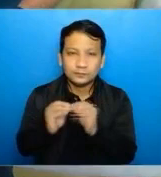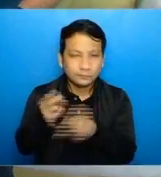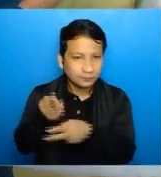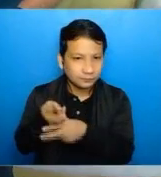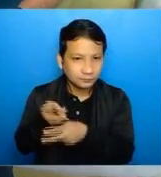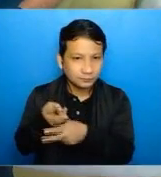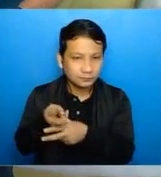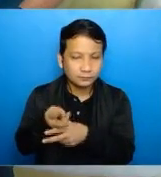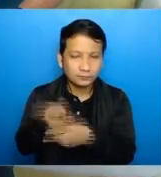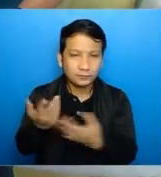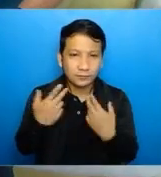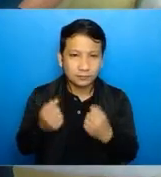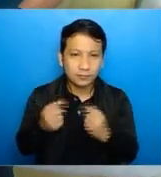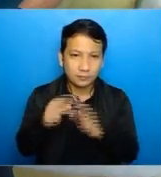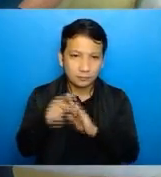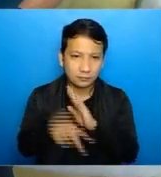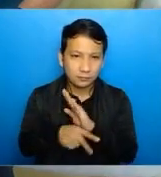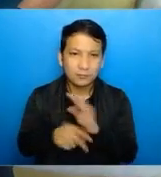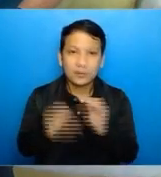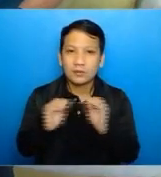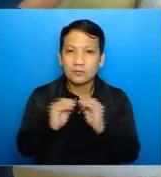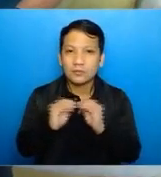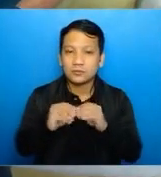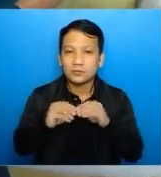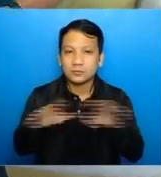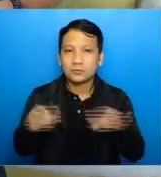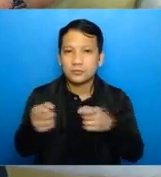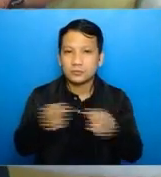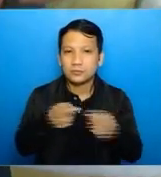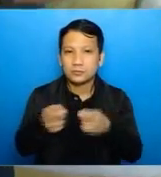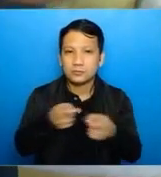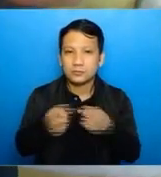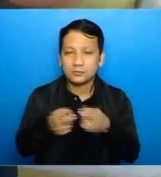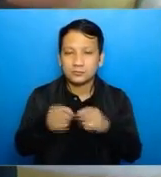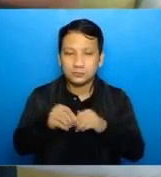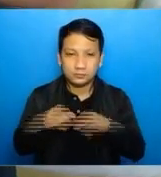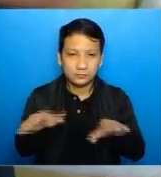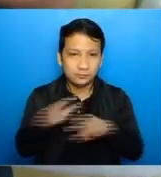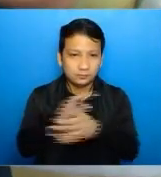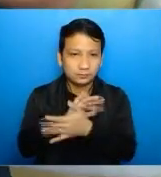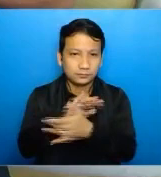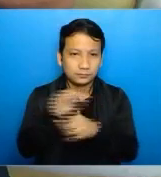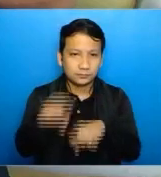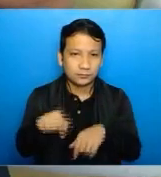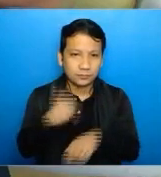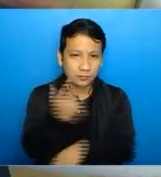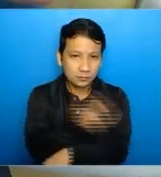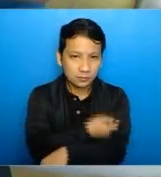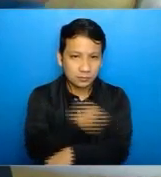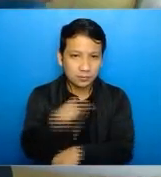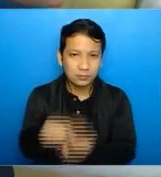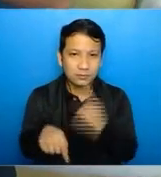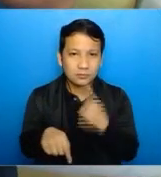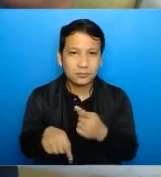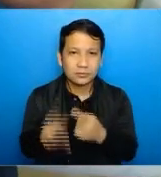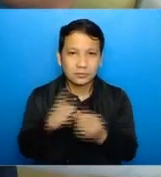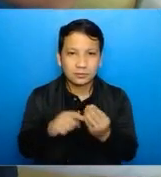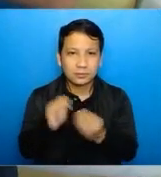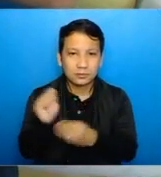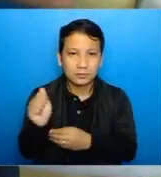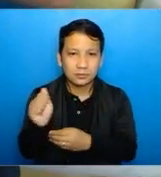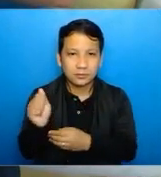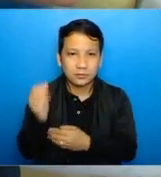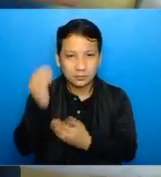health protocols para talagang mapigilan yung pagkalat. And going back to vaccination, the science proves that the vaccination can